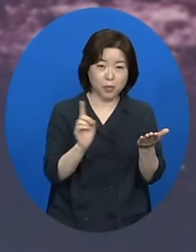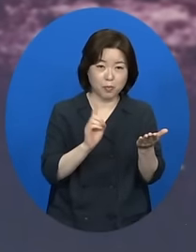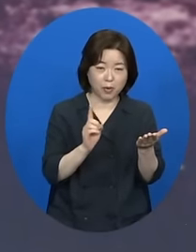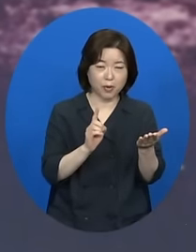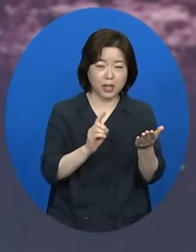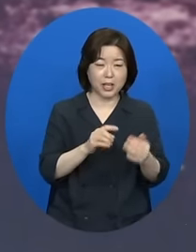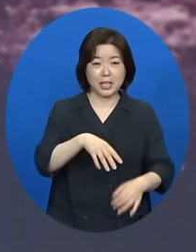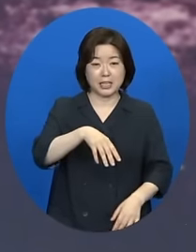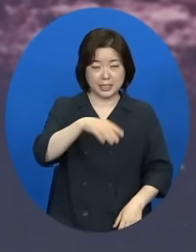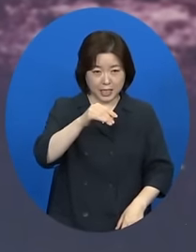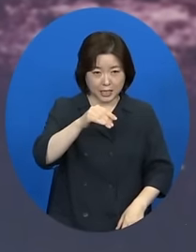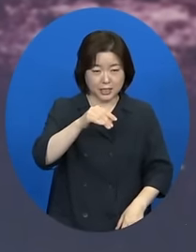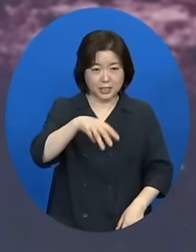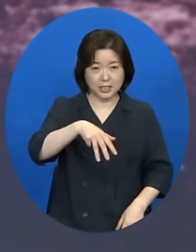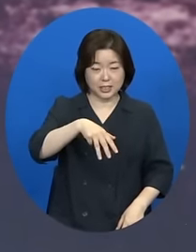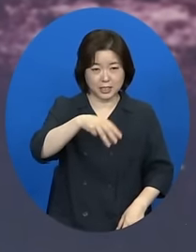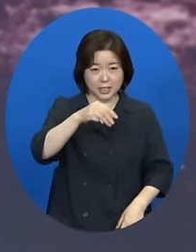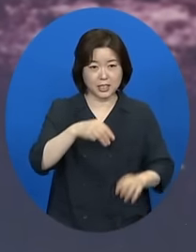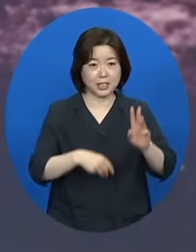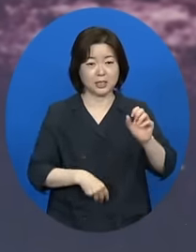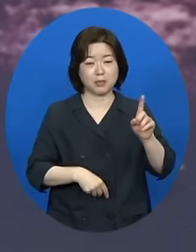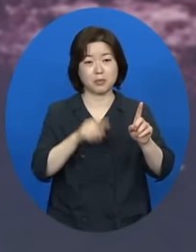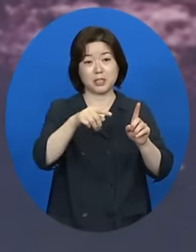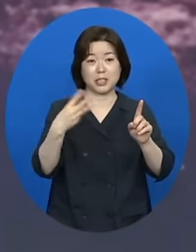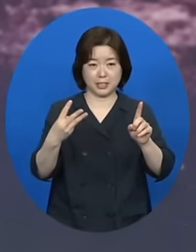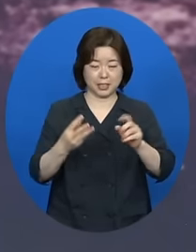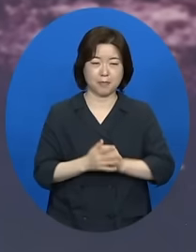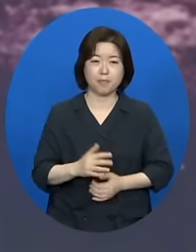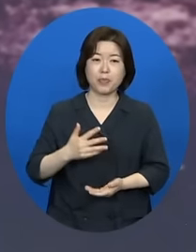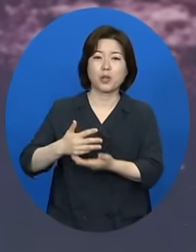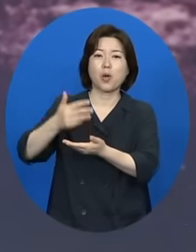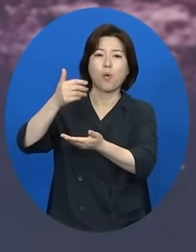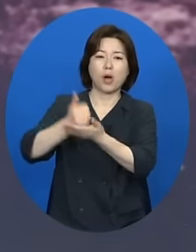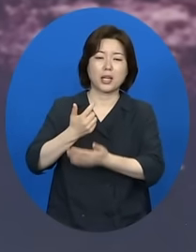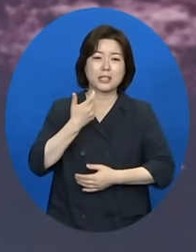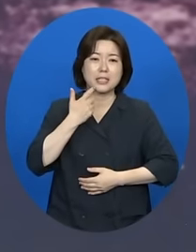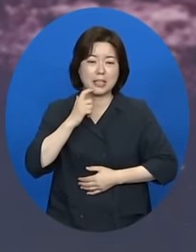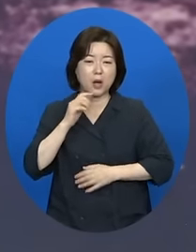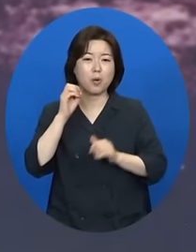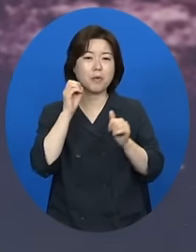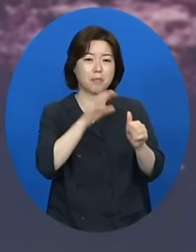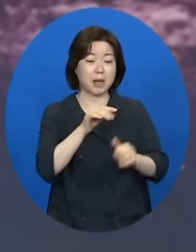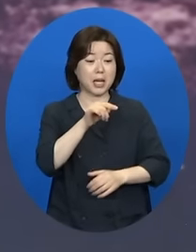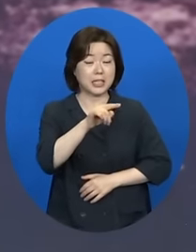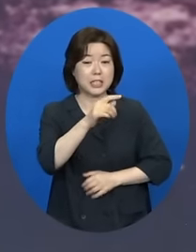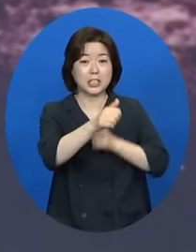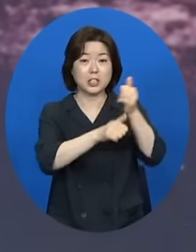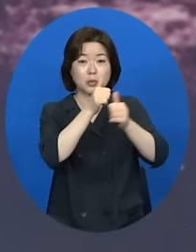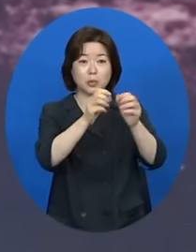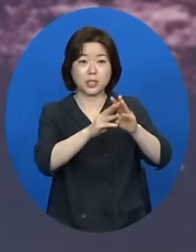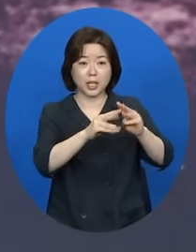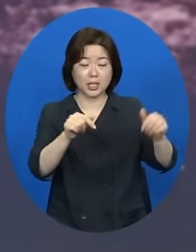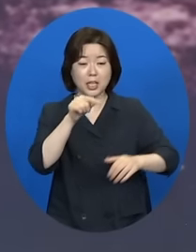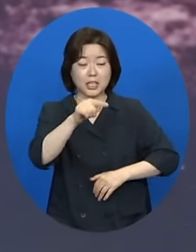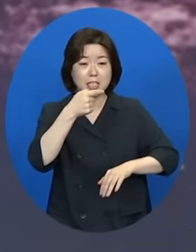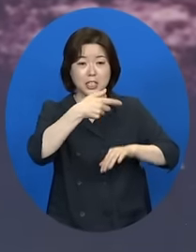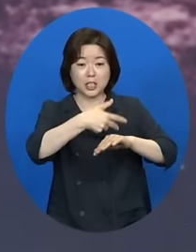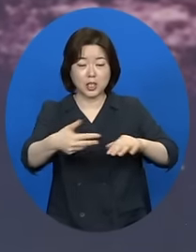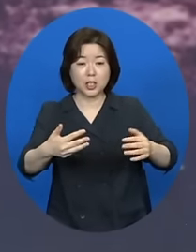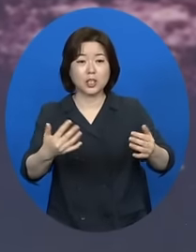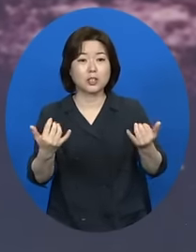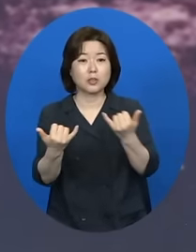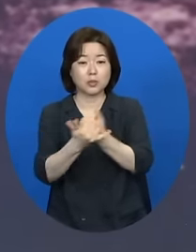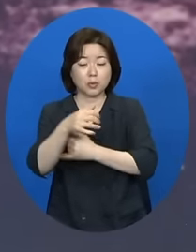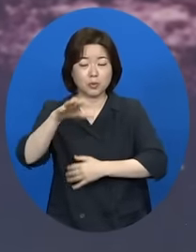창세기 31장 3절에 나오려. 함께 읽어보겠습니다. 시작. 여호와께서 야곱에게 이르되 내 조상의 땅 내